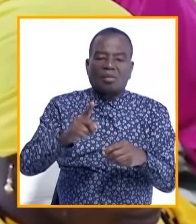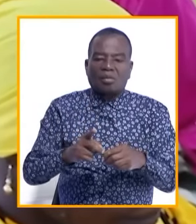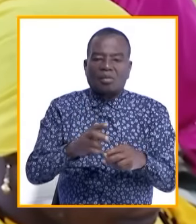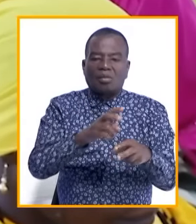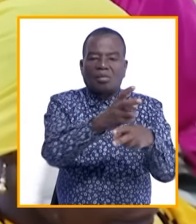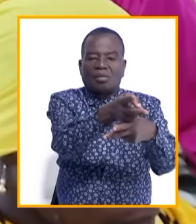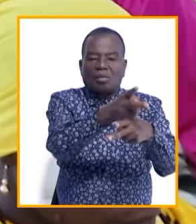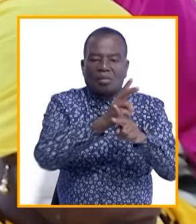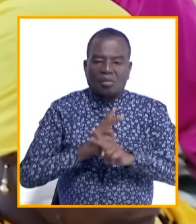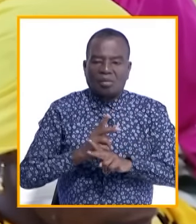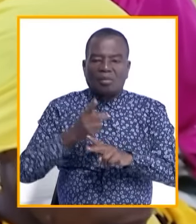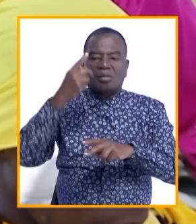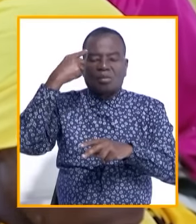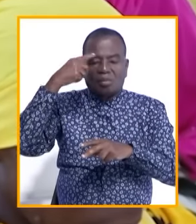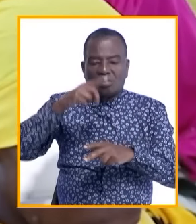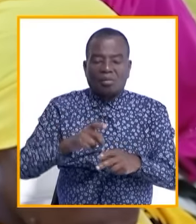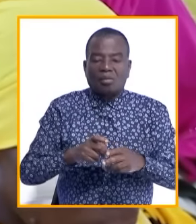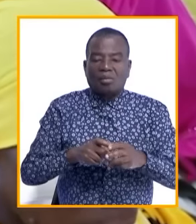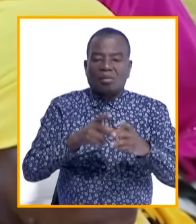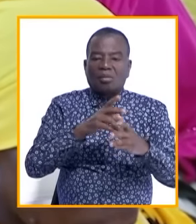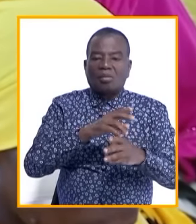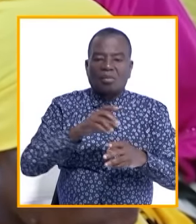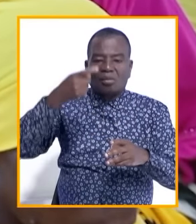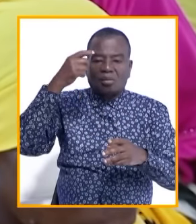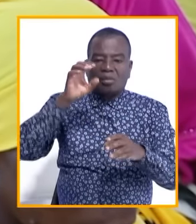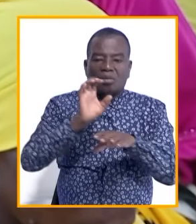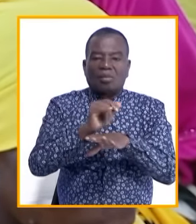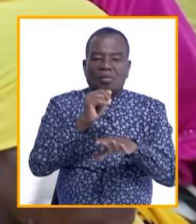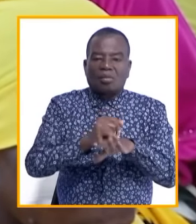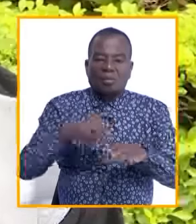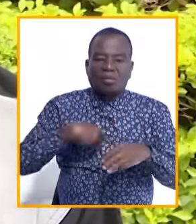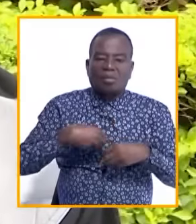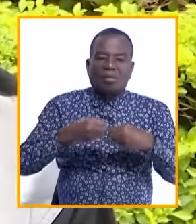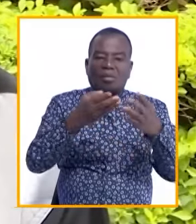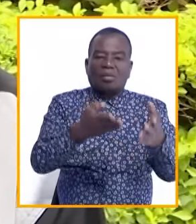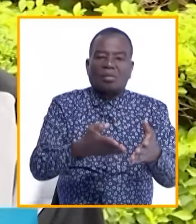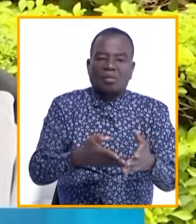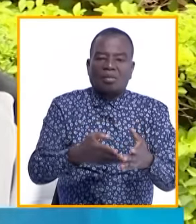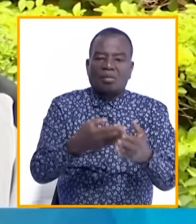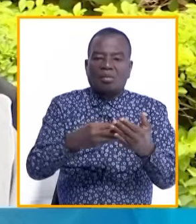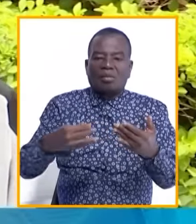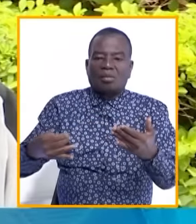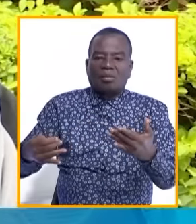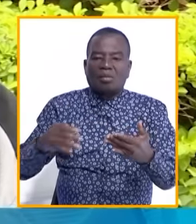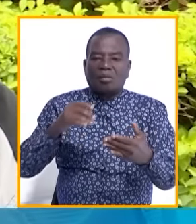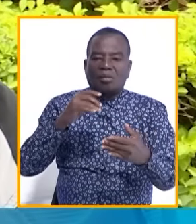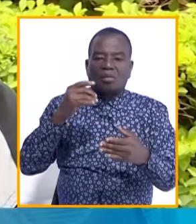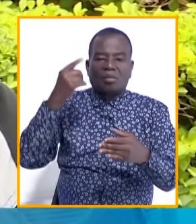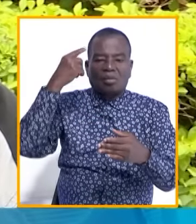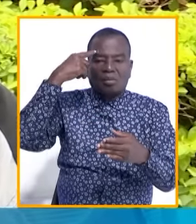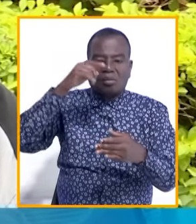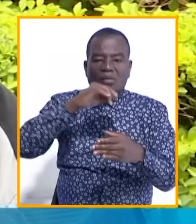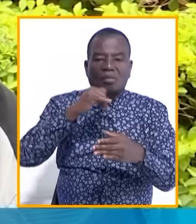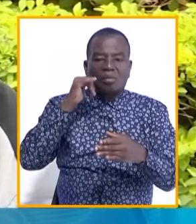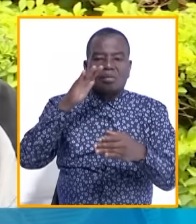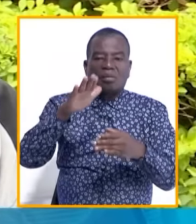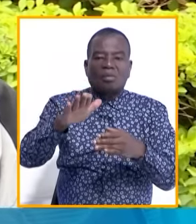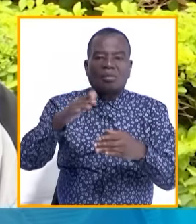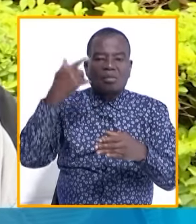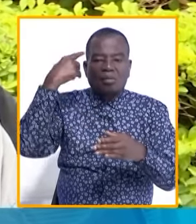Bamba insiste sur le remboursement régulier des prêts pour les porteuses de projets. L'État de Côte d'Ivoire a mis des